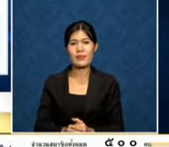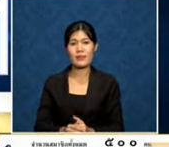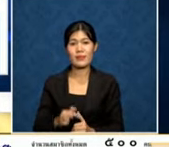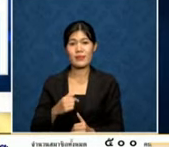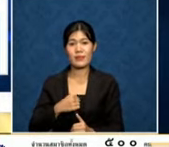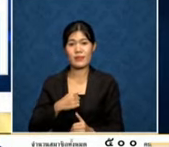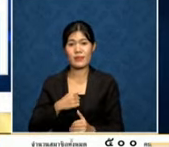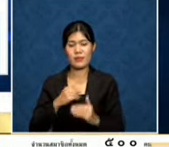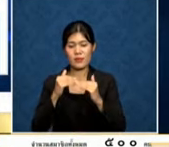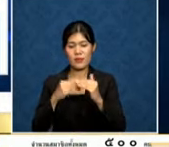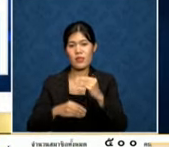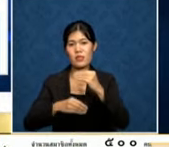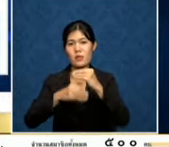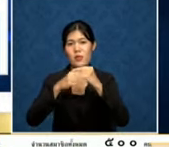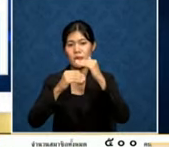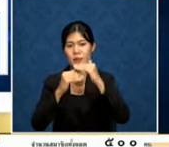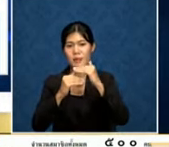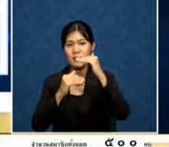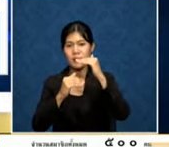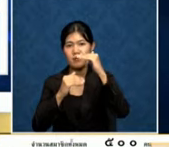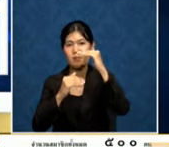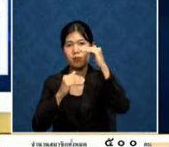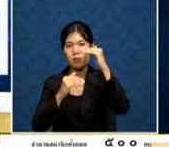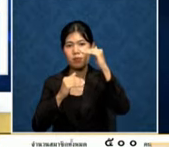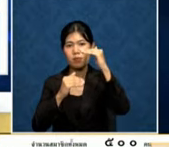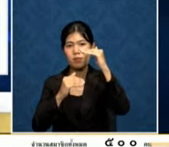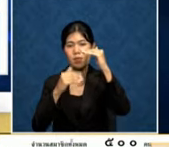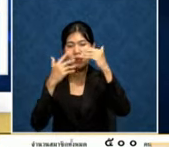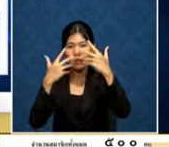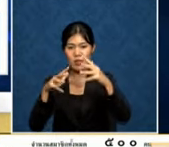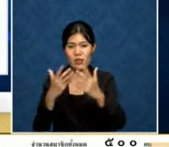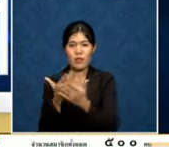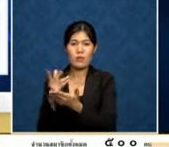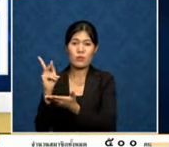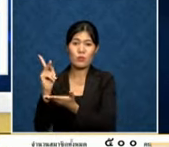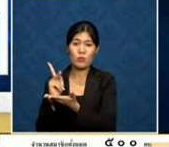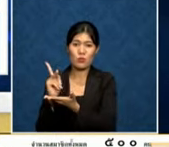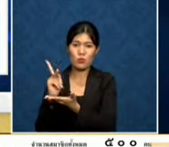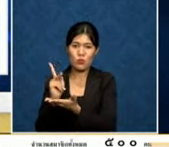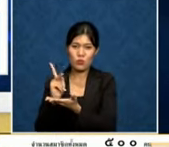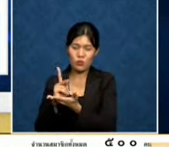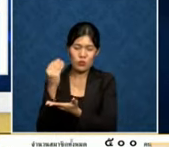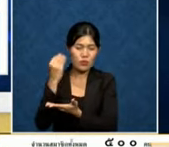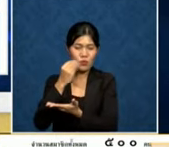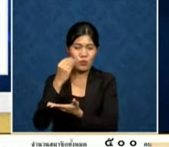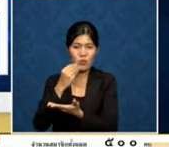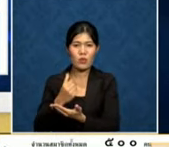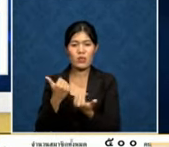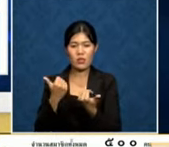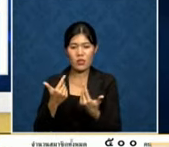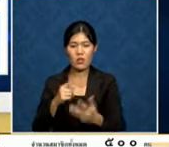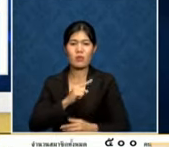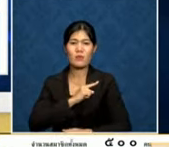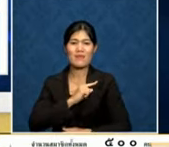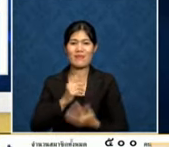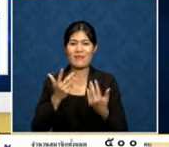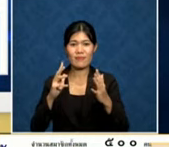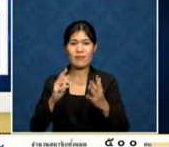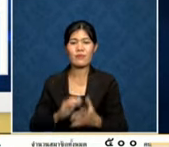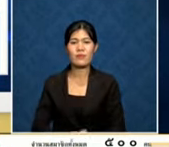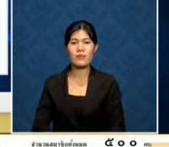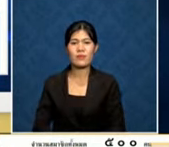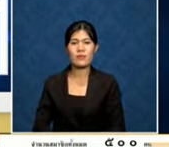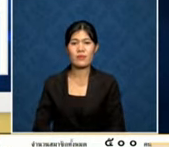เพดานหนี้เพิ่มขึ้นเรื่อยๆแล้วสร้างหนี้สาธารณะเพิ่มขึ้นอย่างไม่รับผิดชอบ